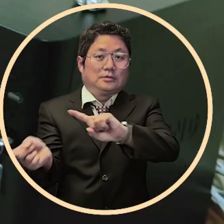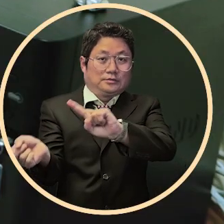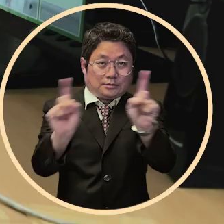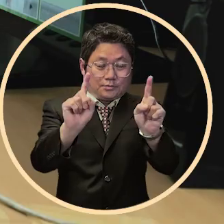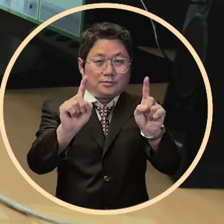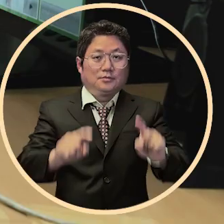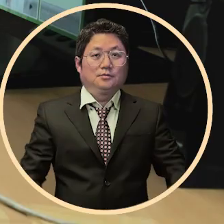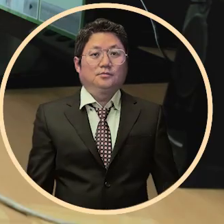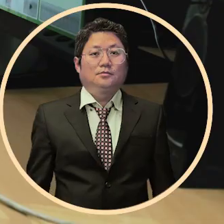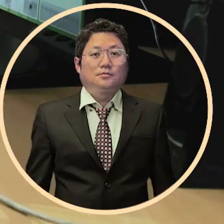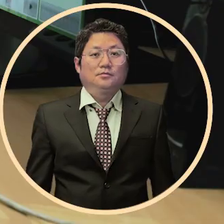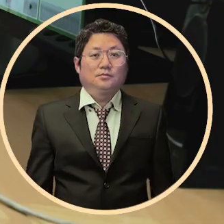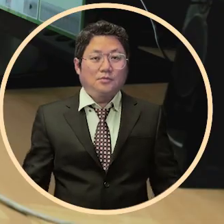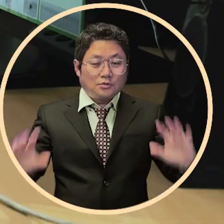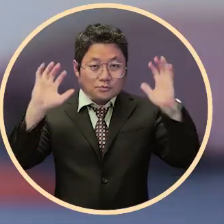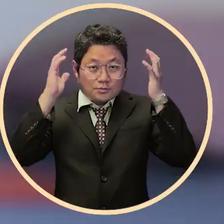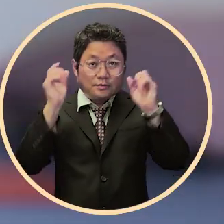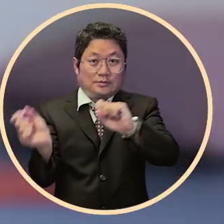뇌신경재활,